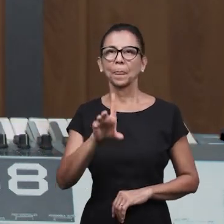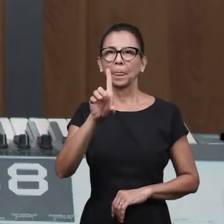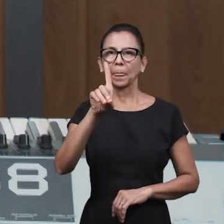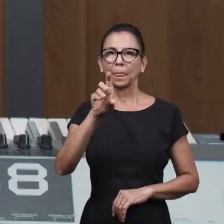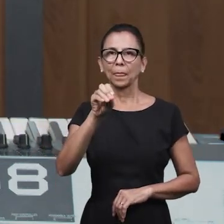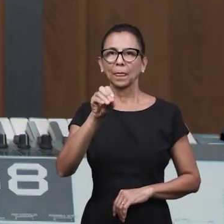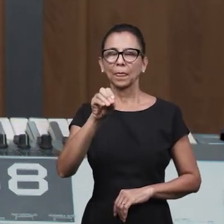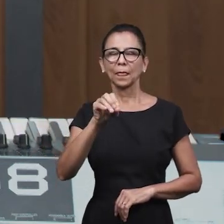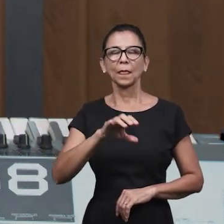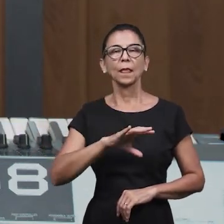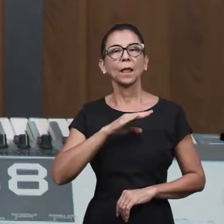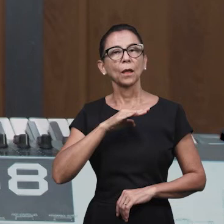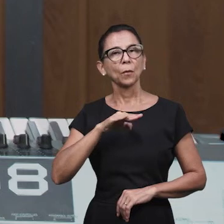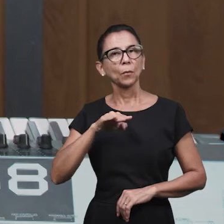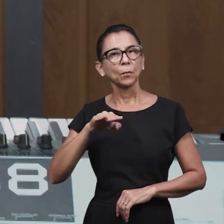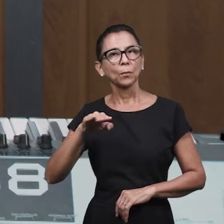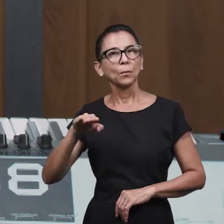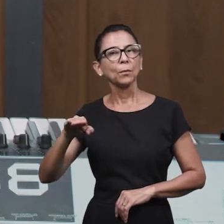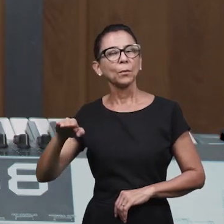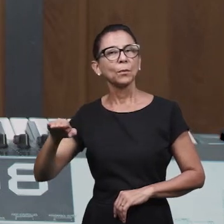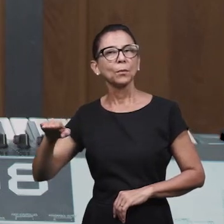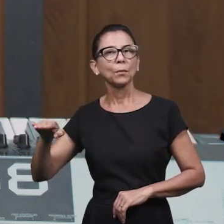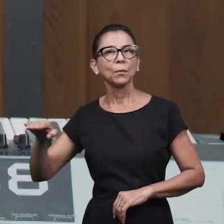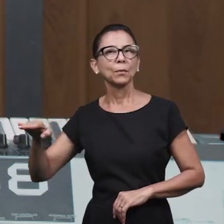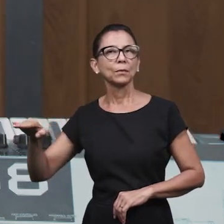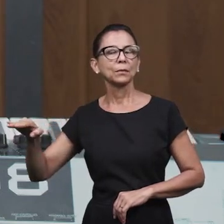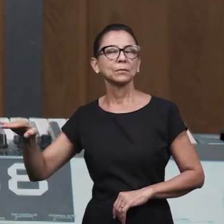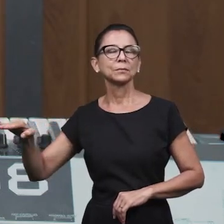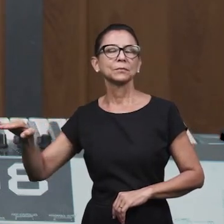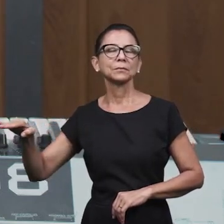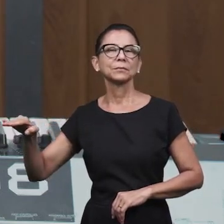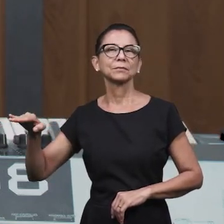Et ainsi de suite. Le do.